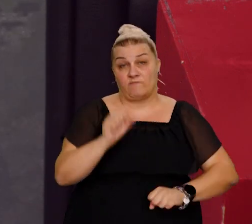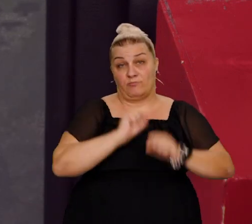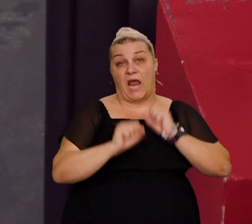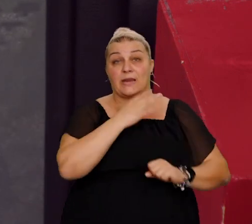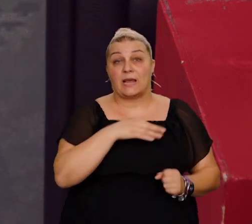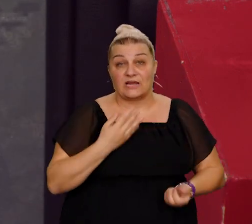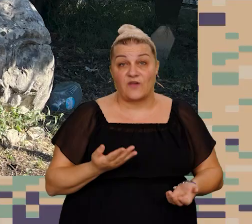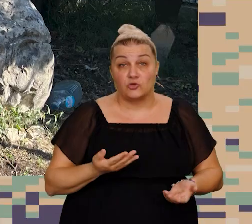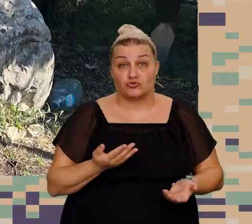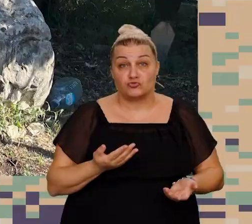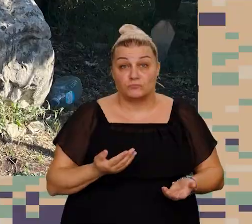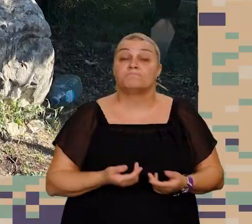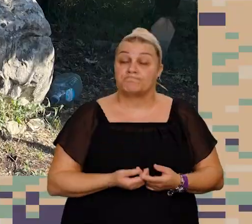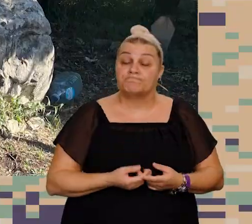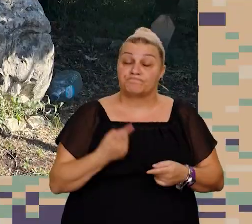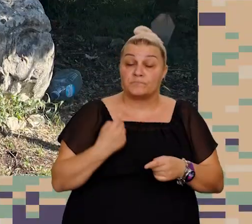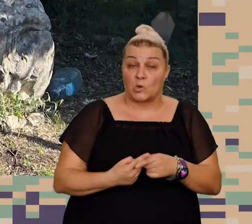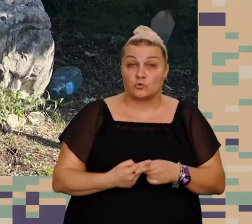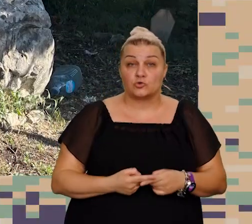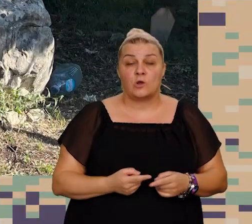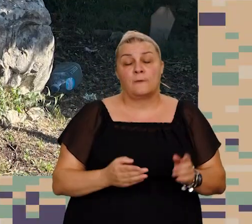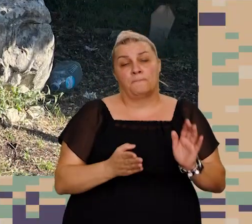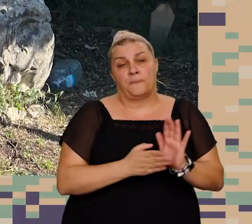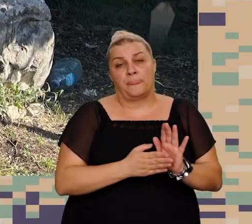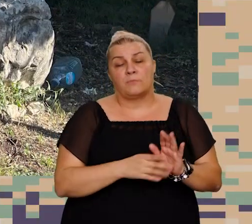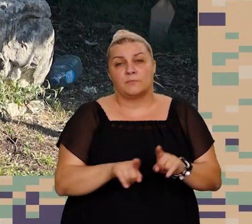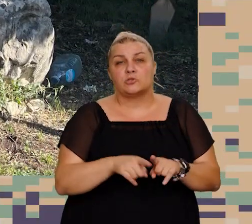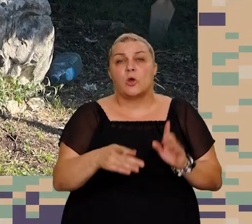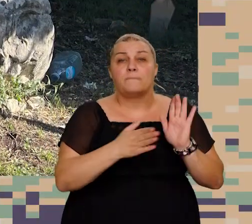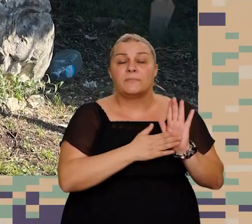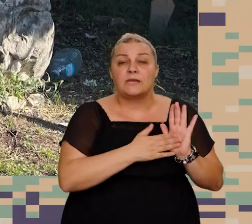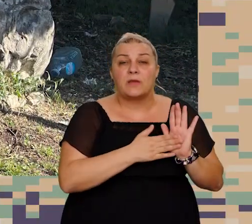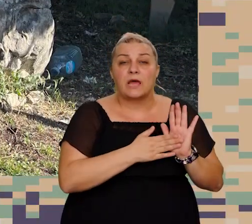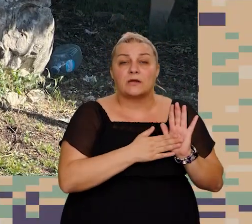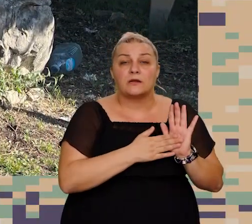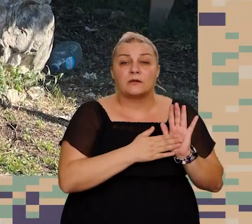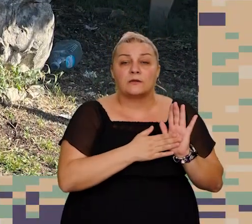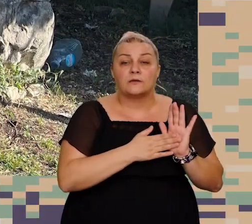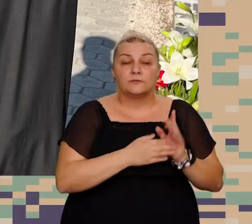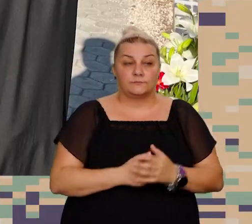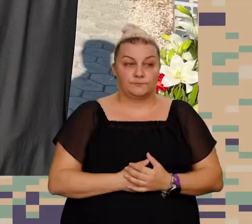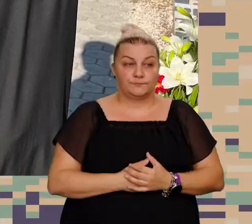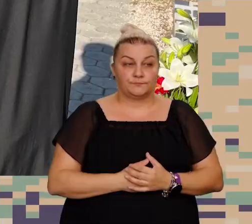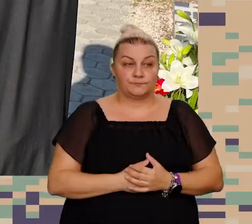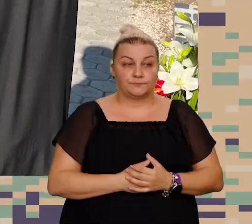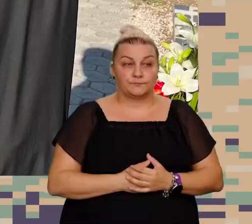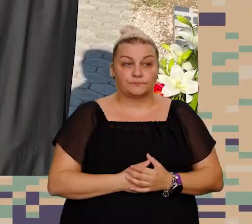Braniti Hrvatsku. Evo, navešću, tako je. I navešću primjer, evo recimo,